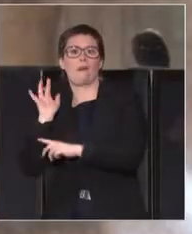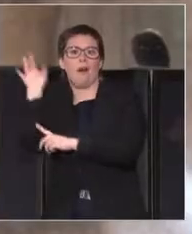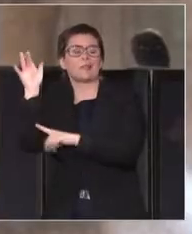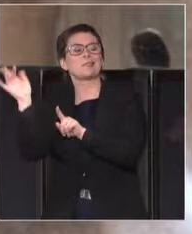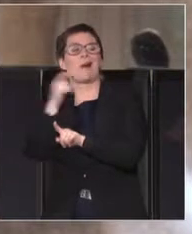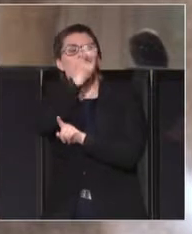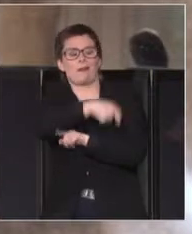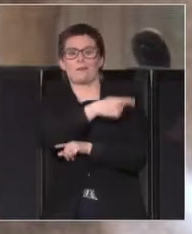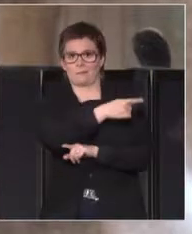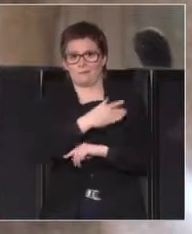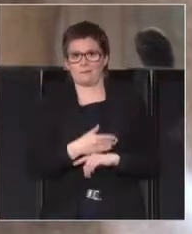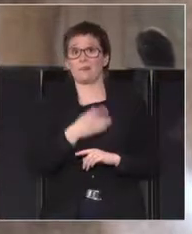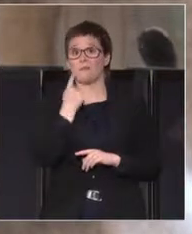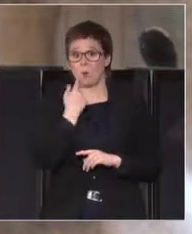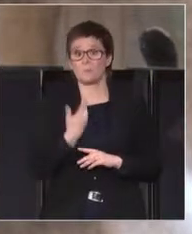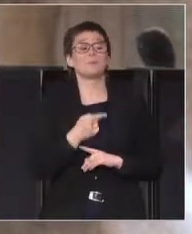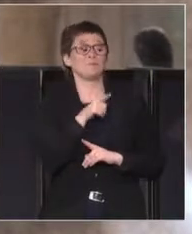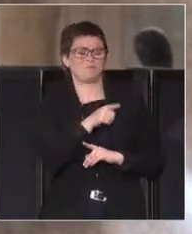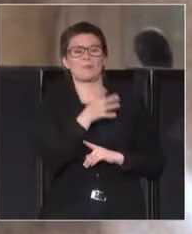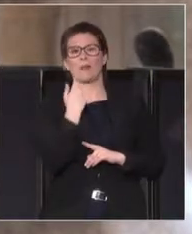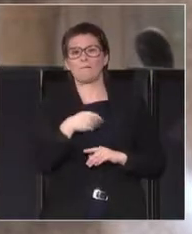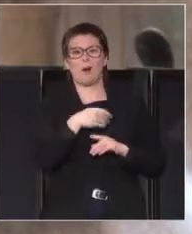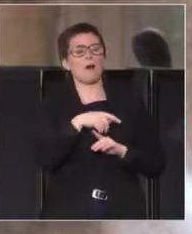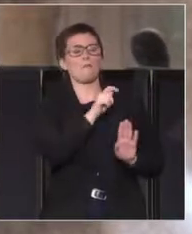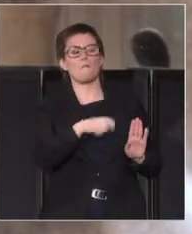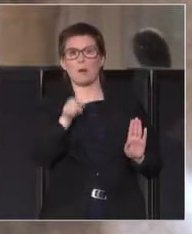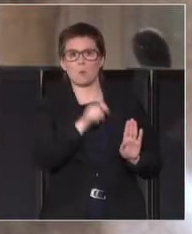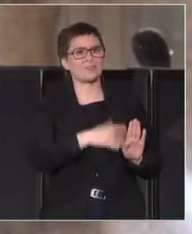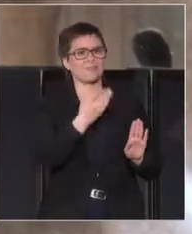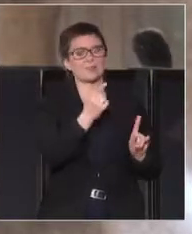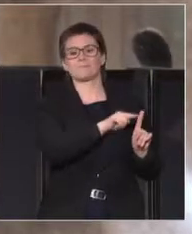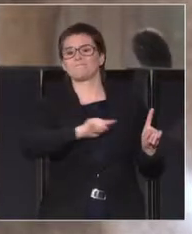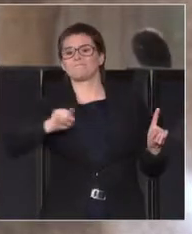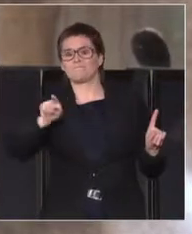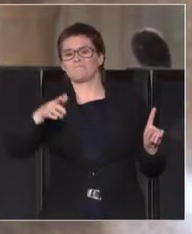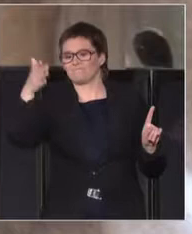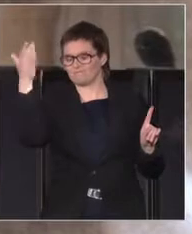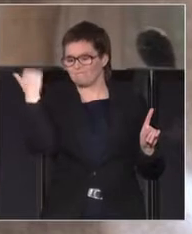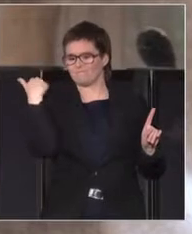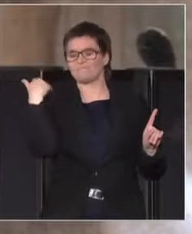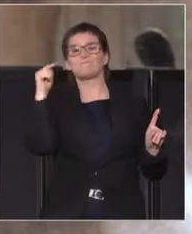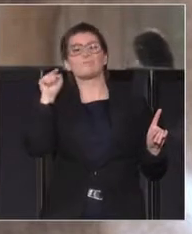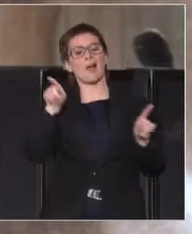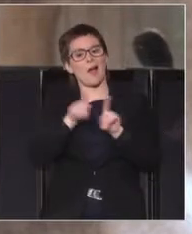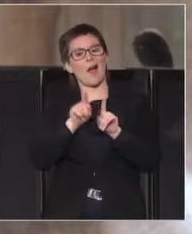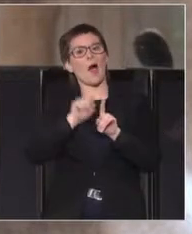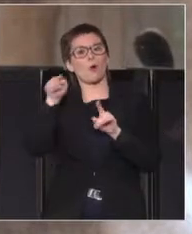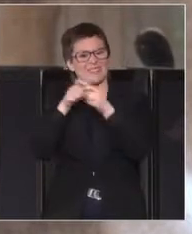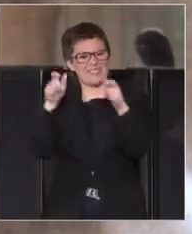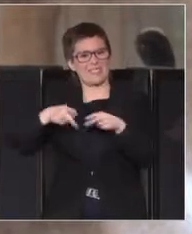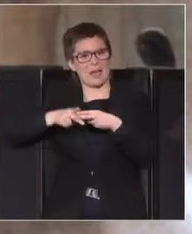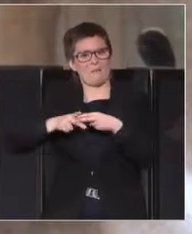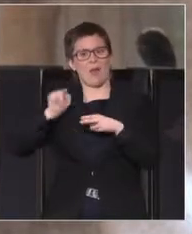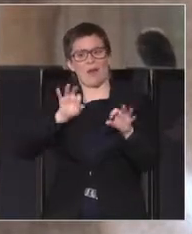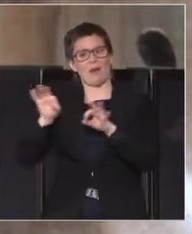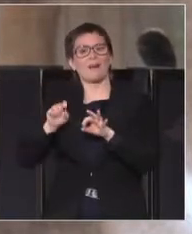Jozsek Kokot hatte, trotz Verbots, Kontakt zu den ebenfalls im Ziegelwerk